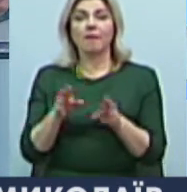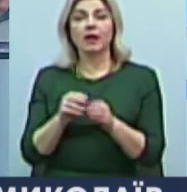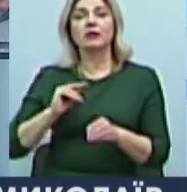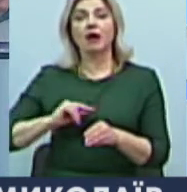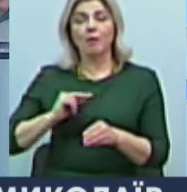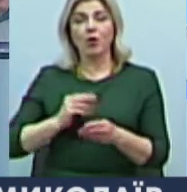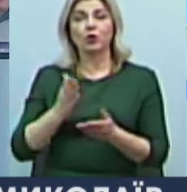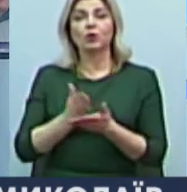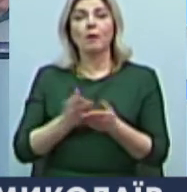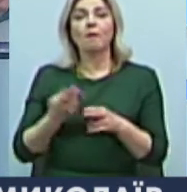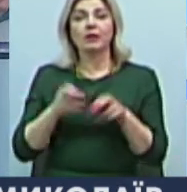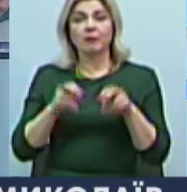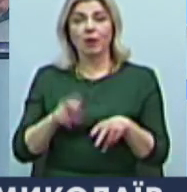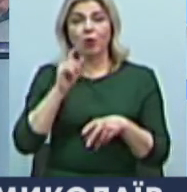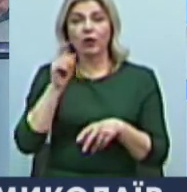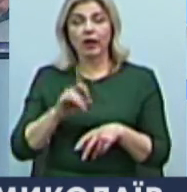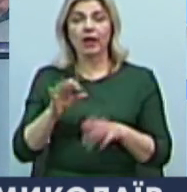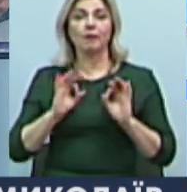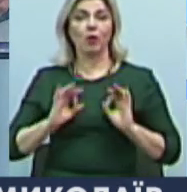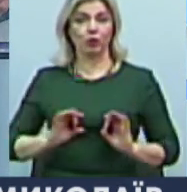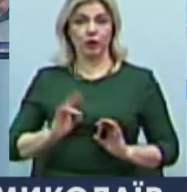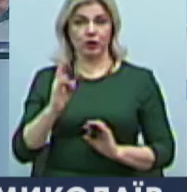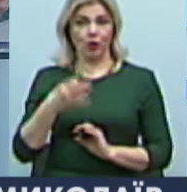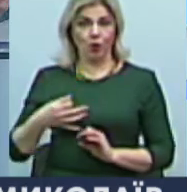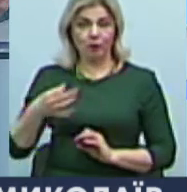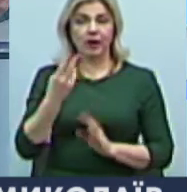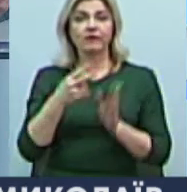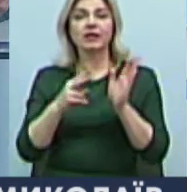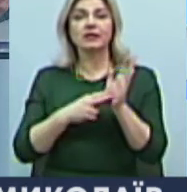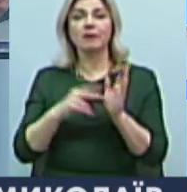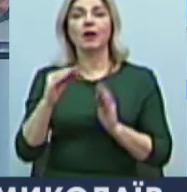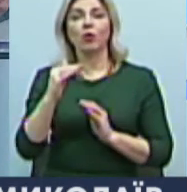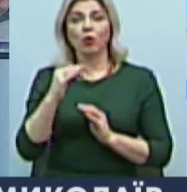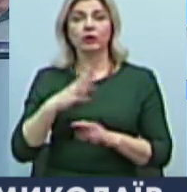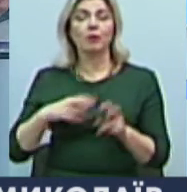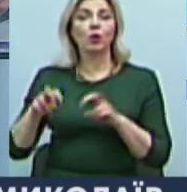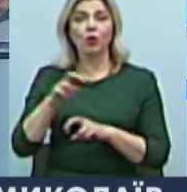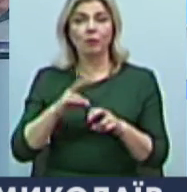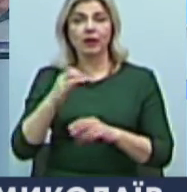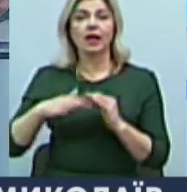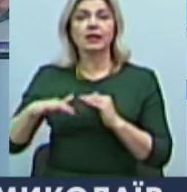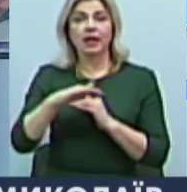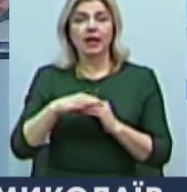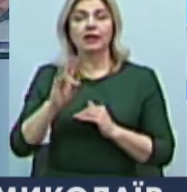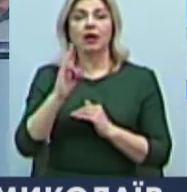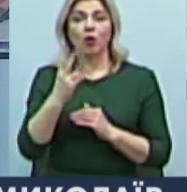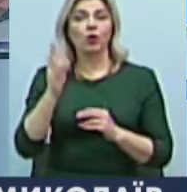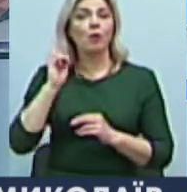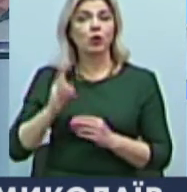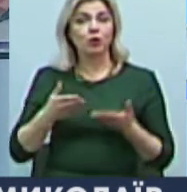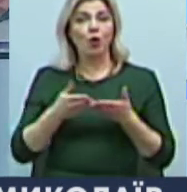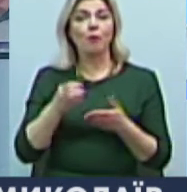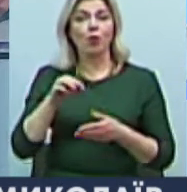Служби безпеки України та прокуратури Миколаївської області 27 лютого провели обшуки на території Миколаївського морського порту, а саме